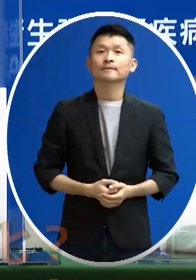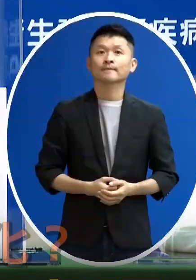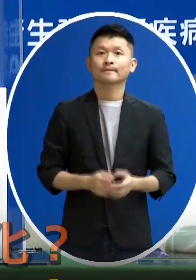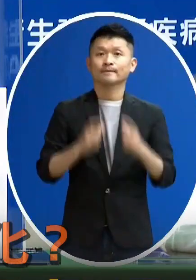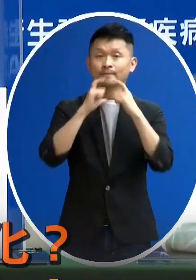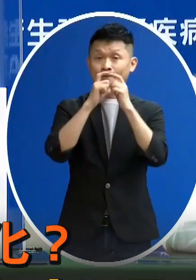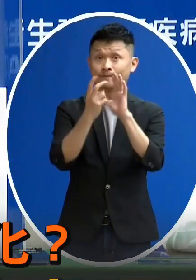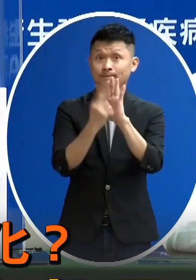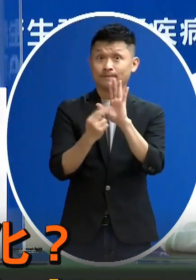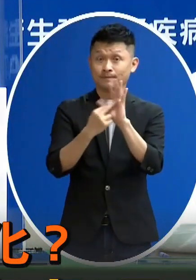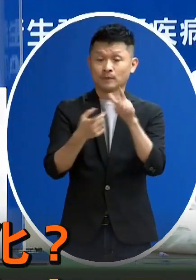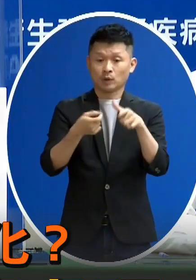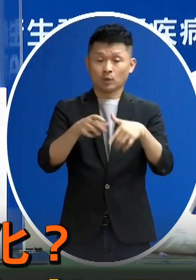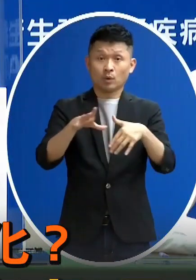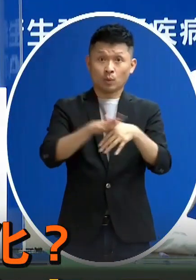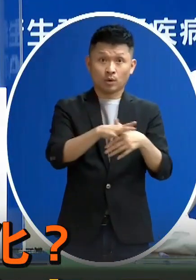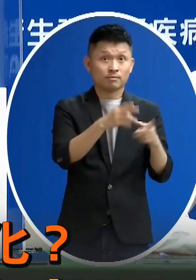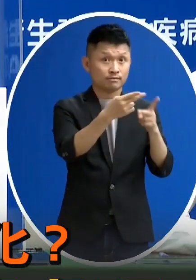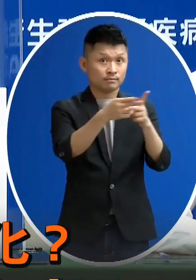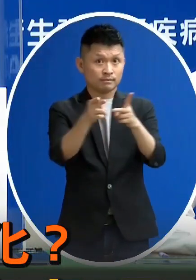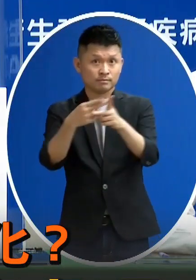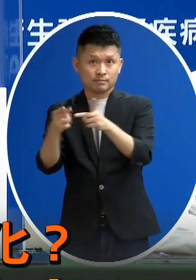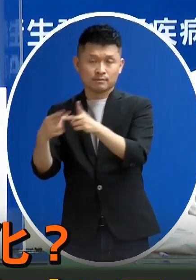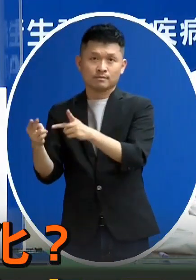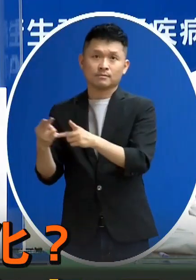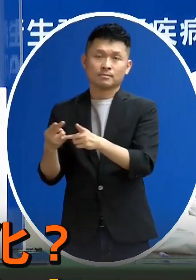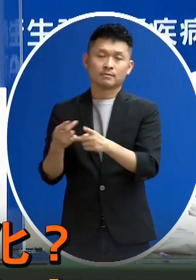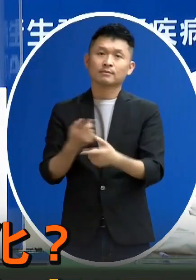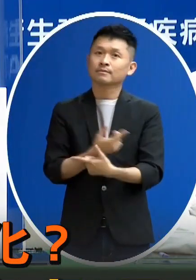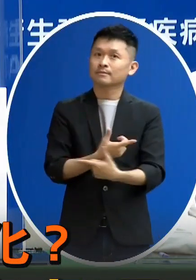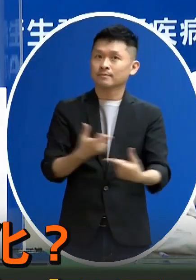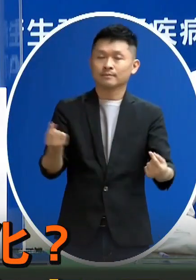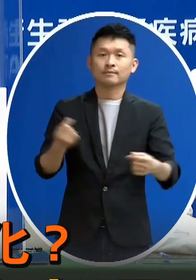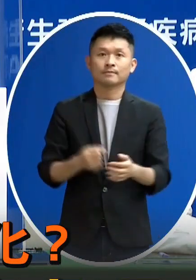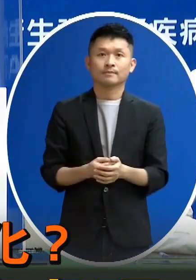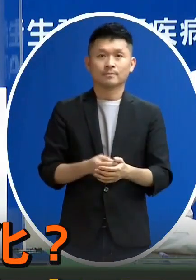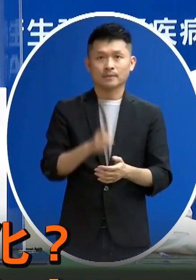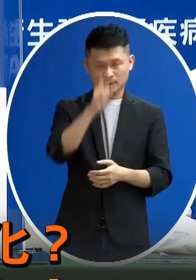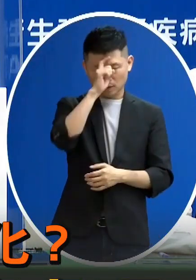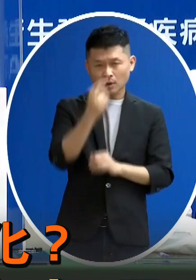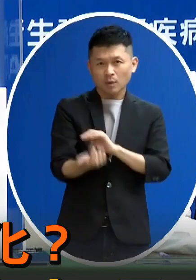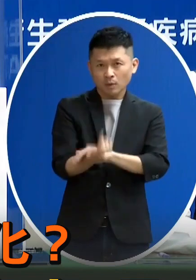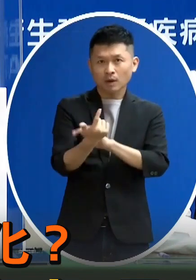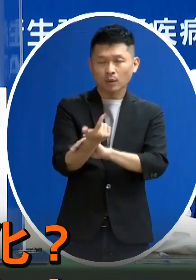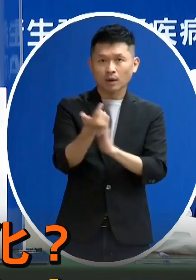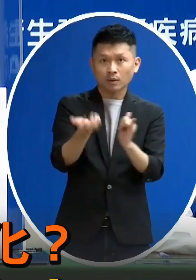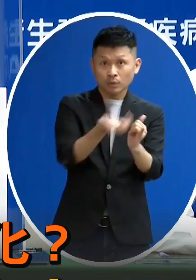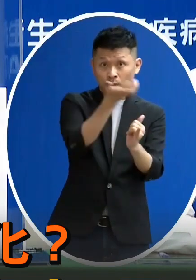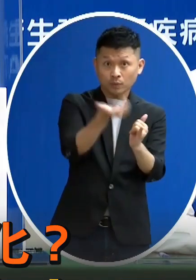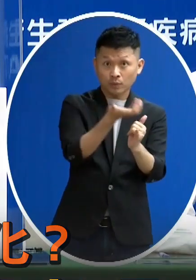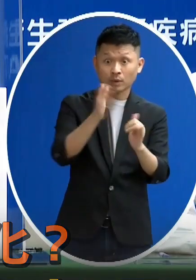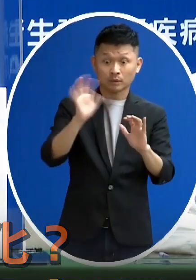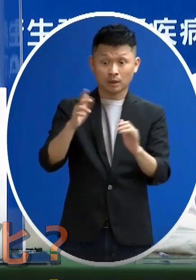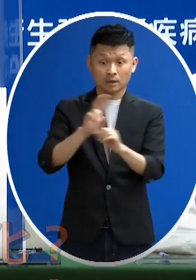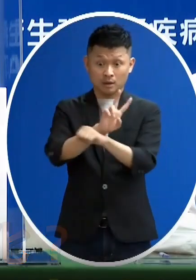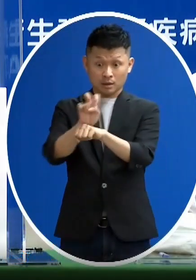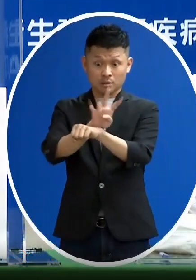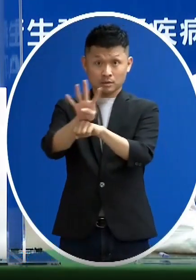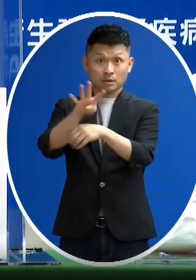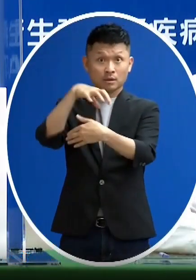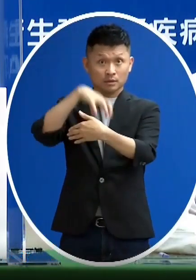遗体。所有的公文的发给都是一样，都是要求是要尽速，但是并没有要求要